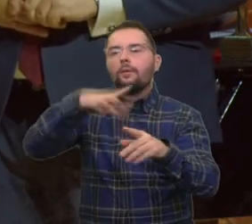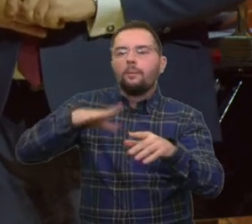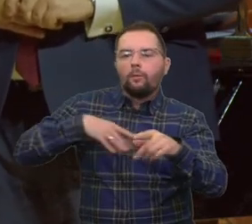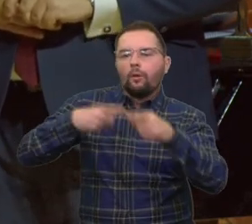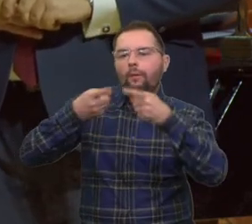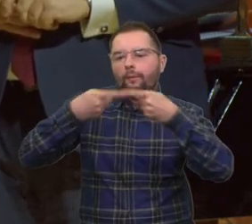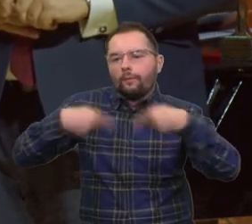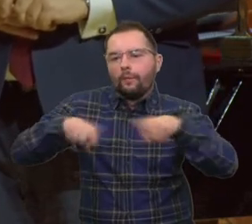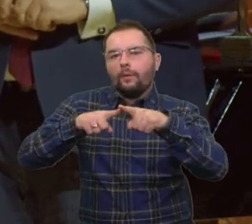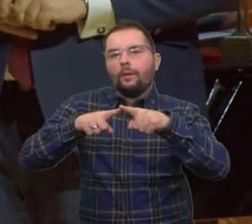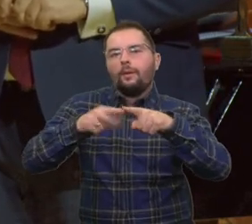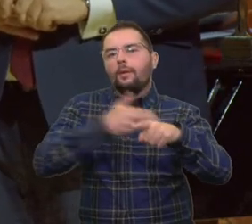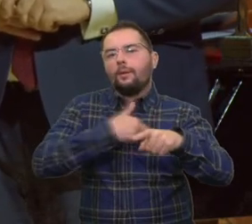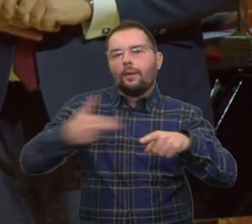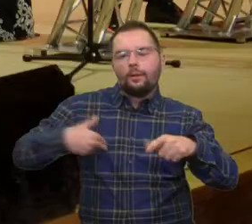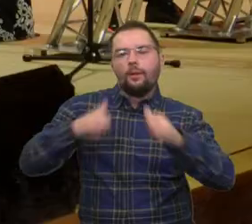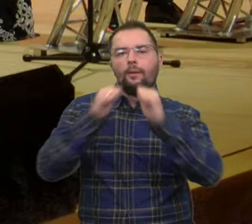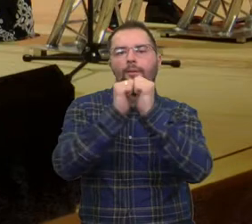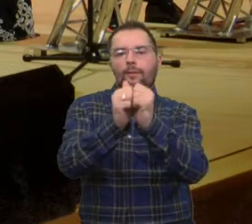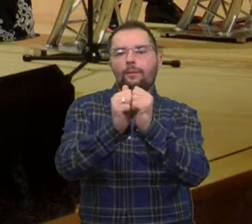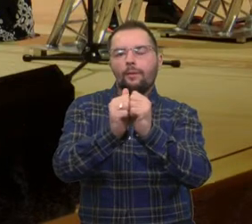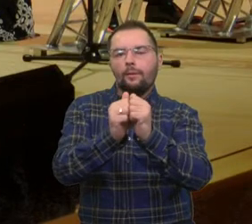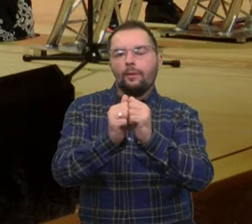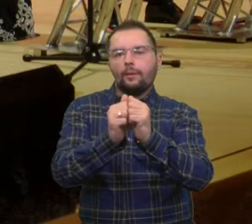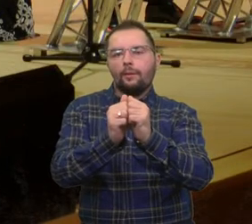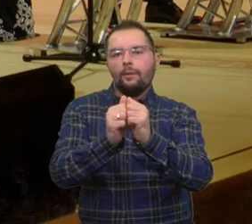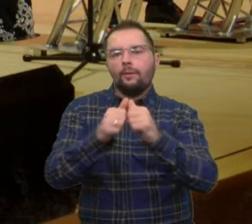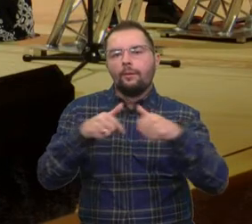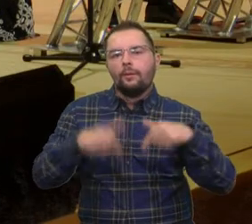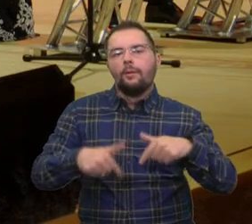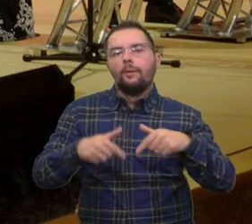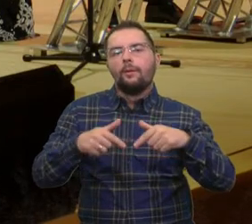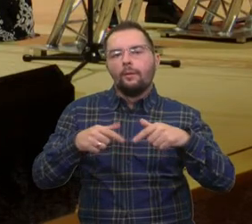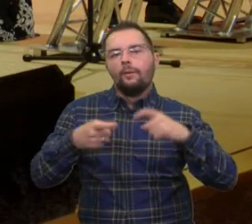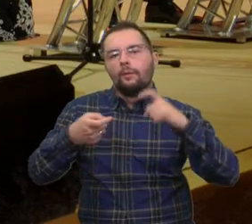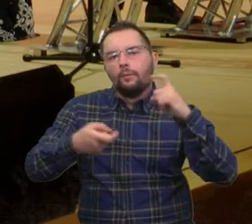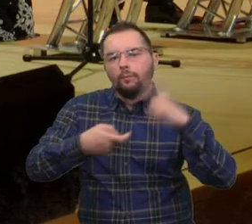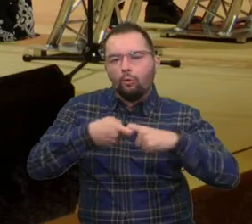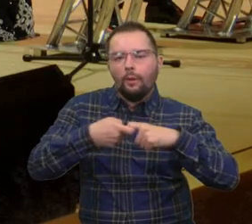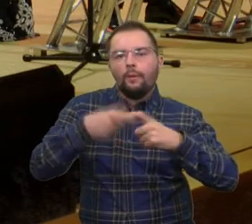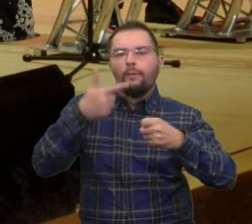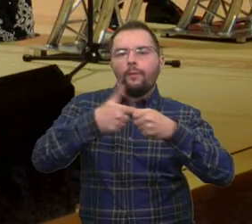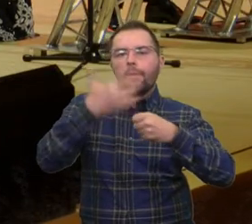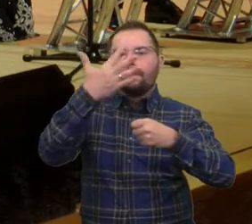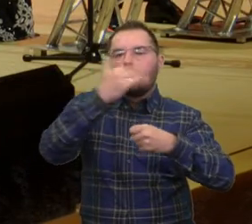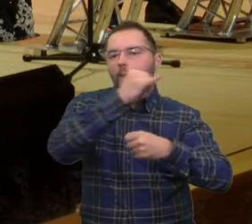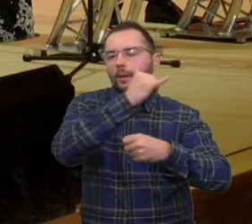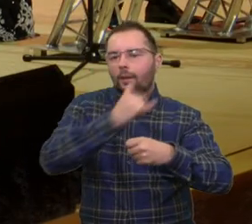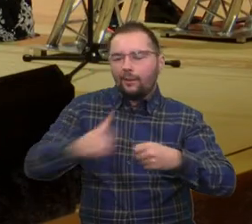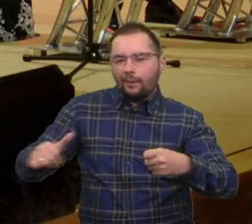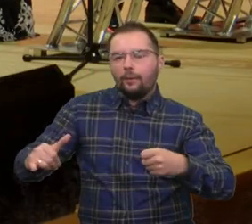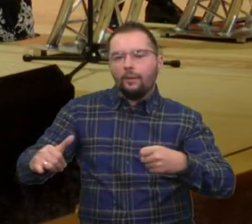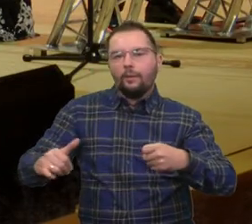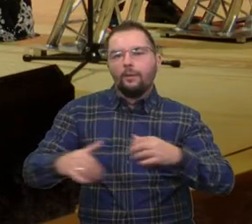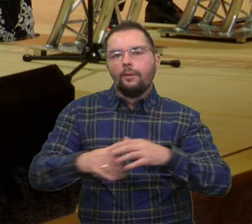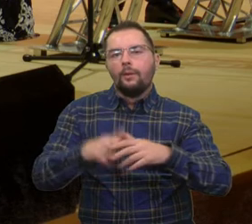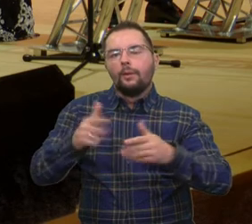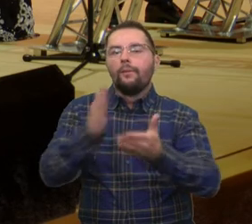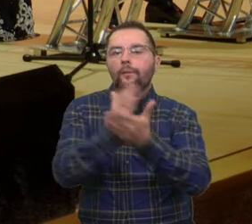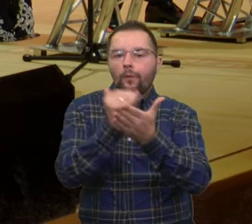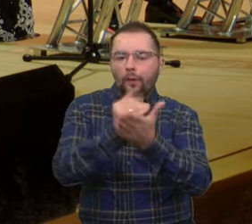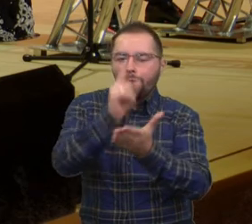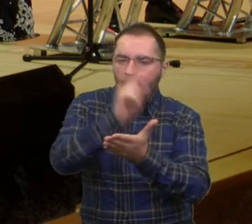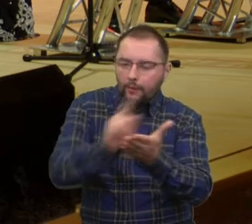realizują nasze wspólne zadania. I tu w związku z 25-leciem właśnie